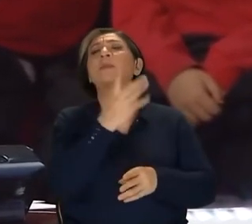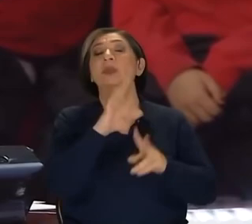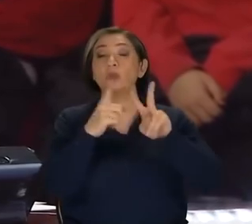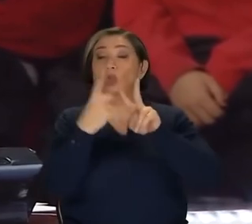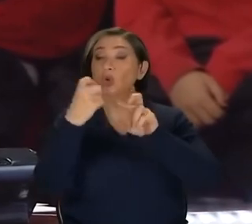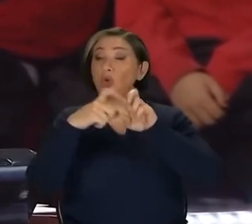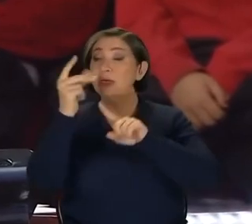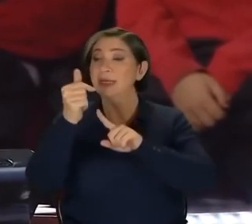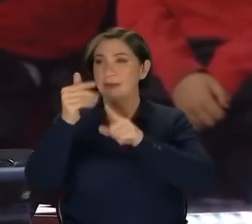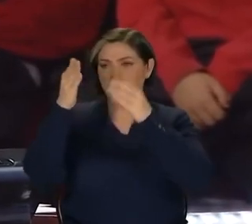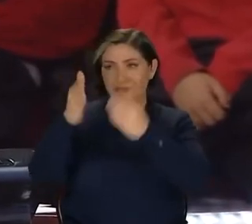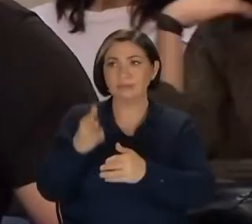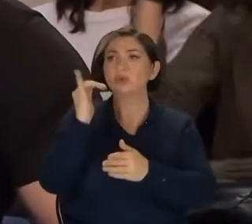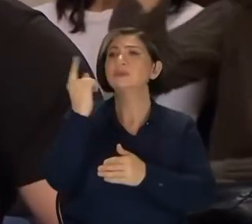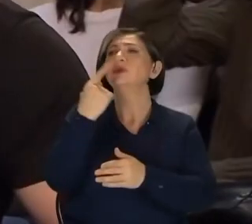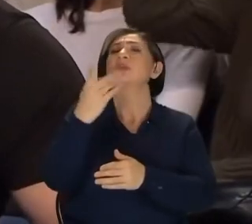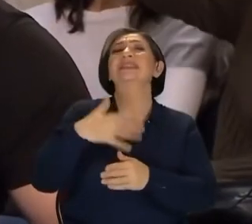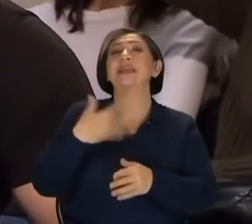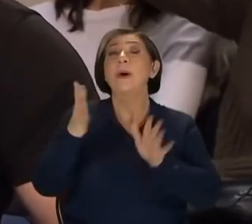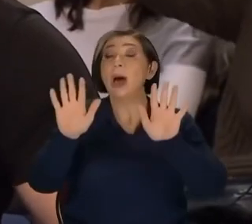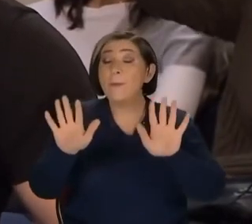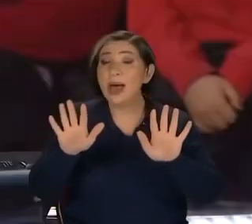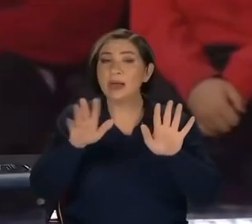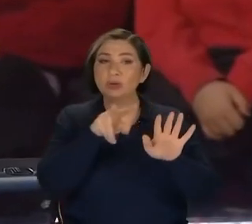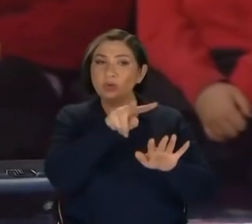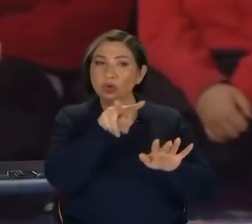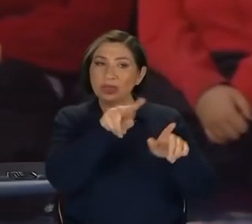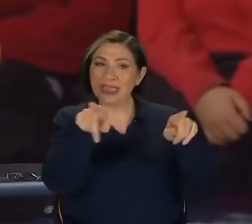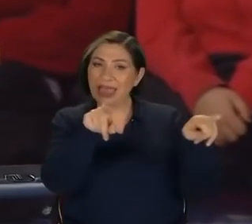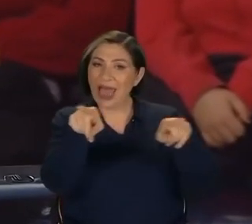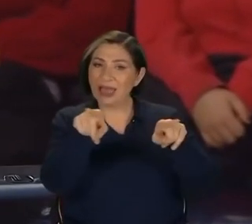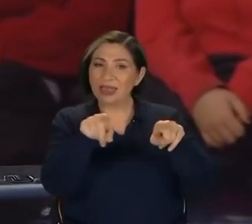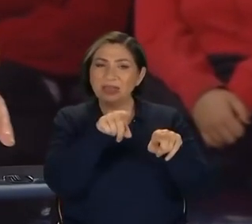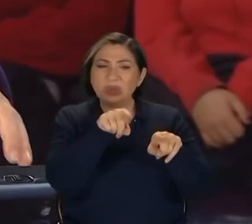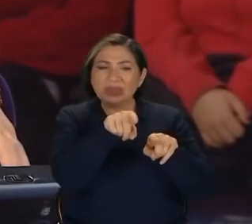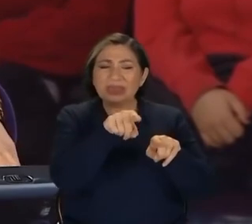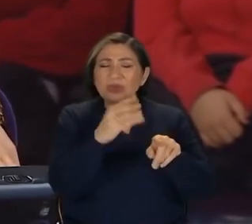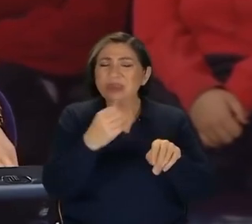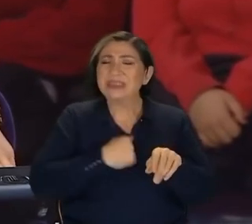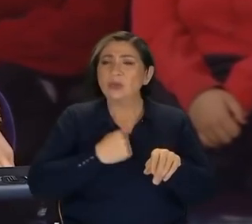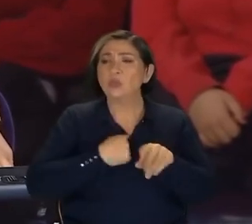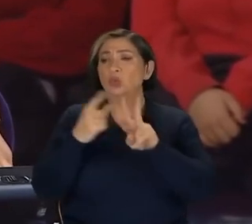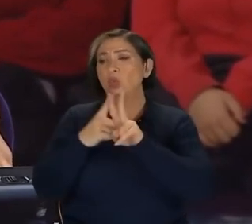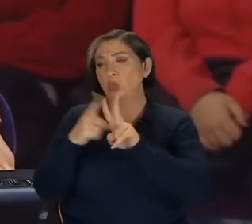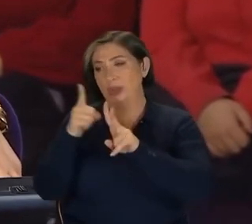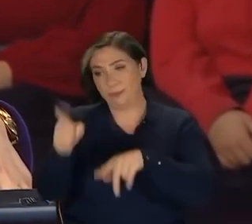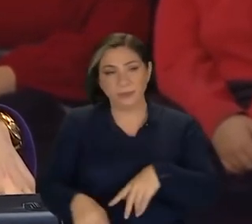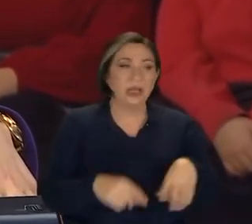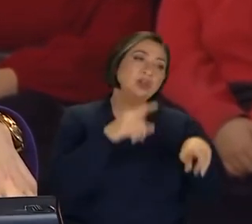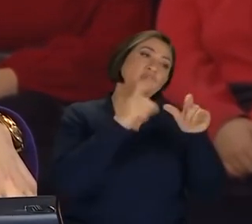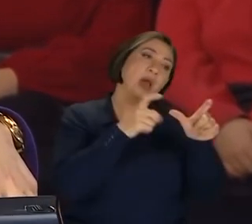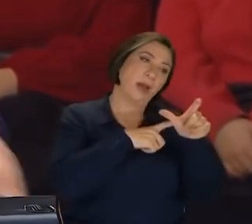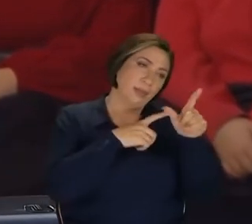Bilge Ceylan'la da ilgili kötü bir şey söylemek istemem ama yani şu iki aradan da çok sıkılıyorum. Nuri Bilge Ceylan, Şahan